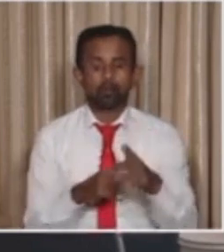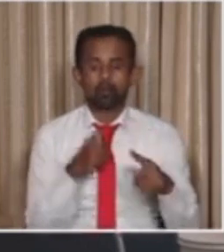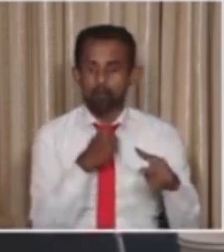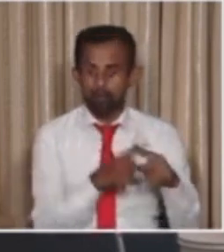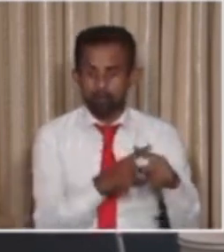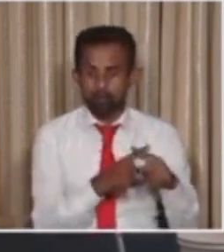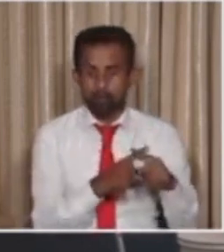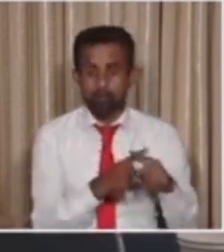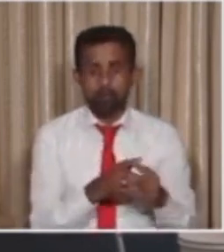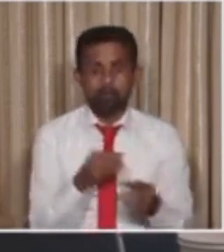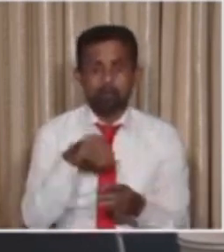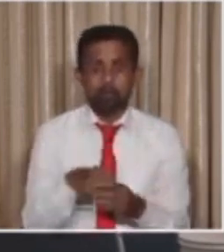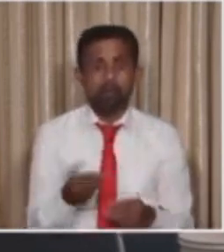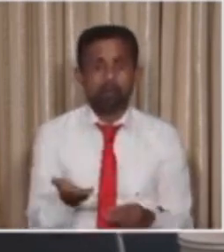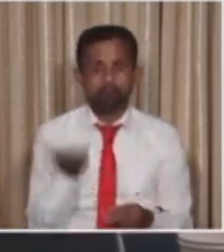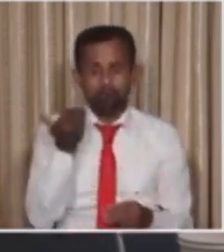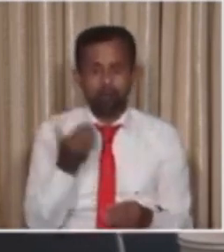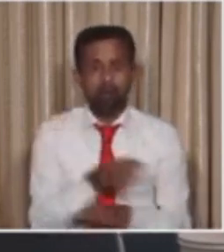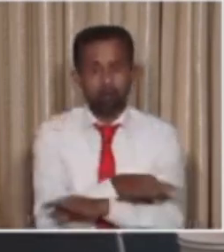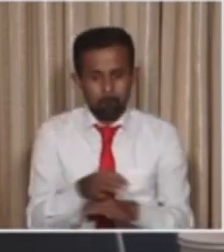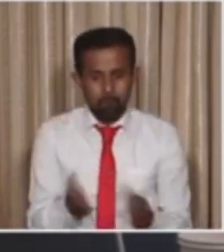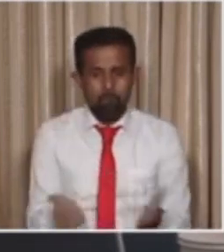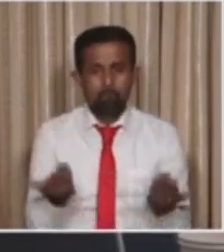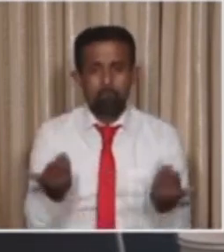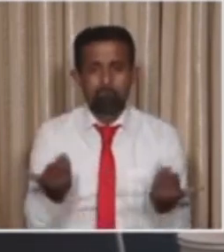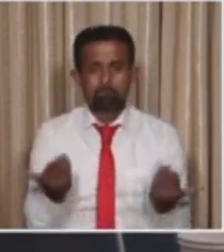டாக்ஸை கூட்டுவதற்கான நடவடிக்கையும் எடுக்க வேண்டும்.